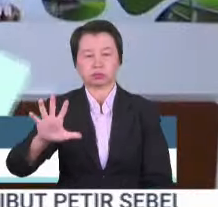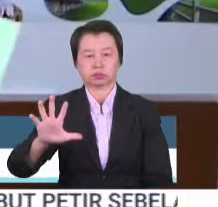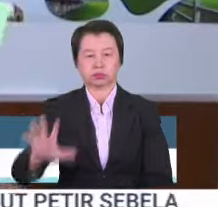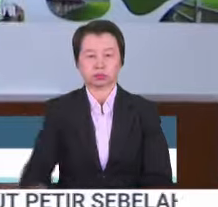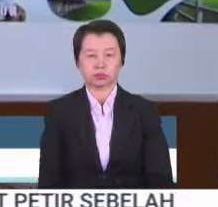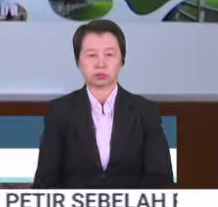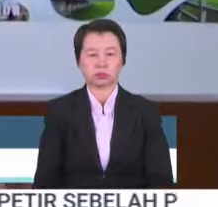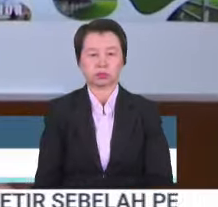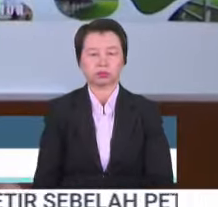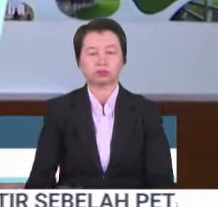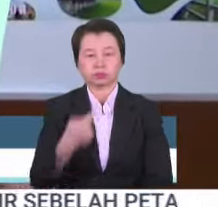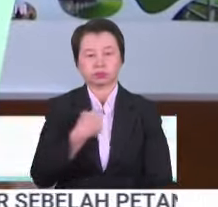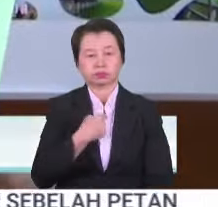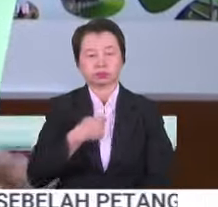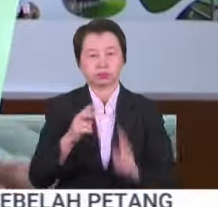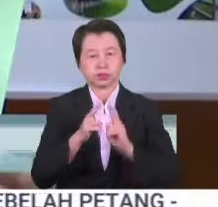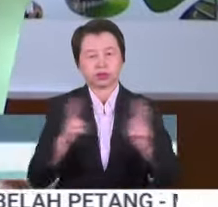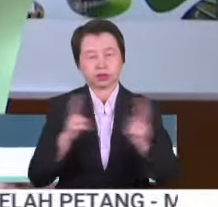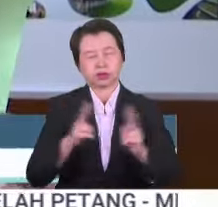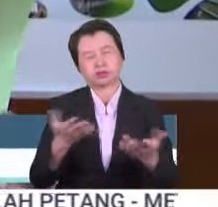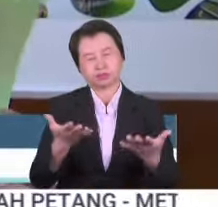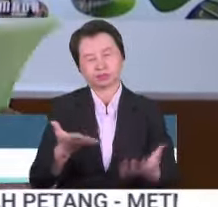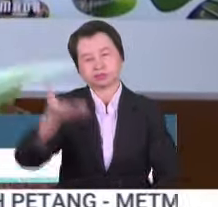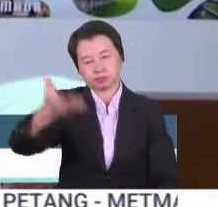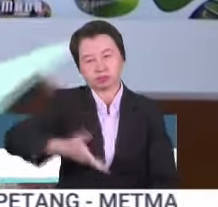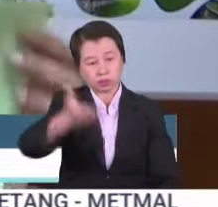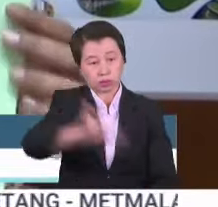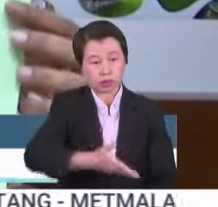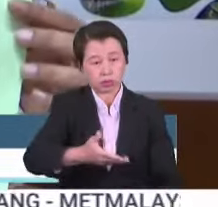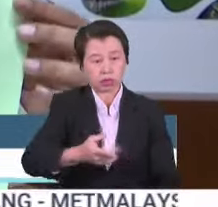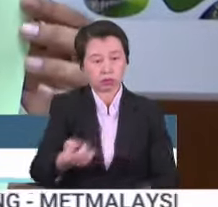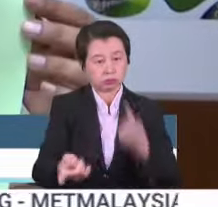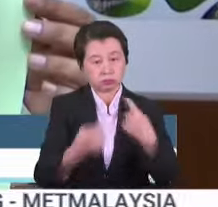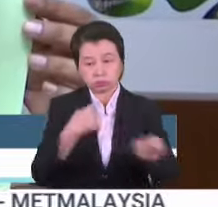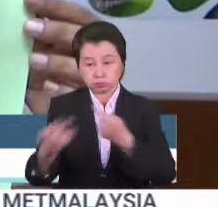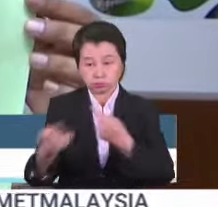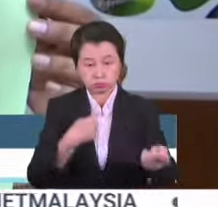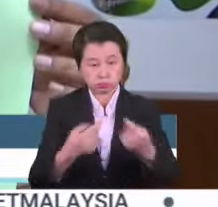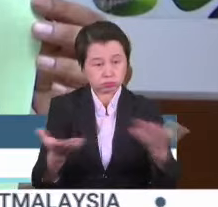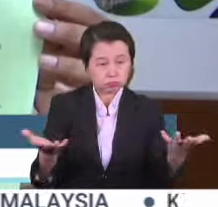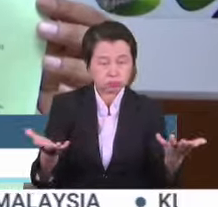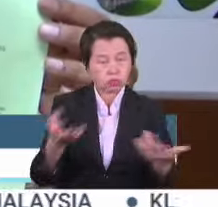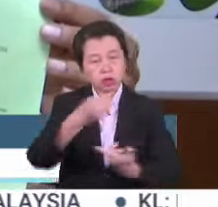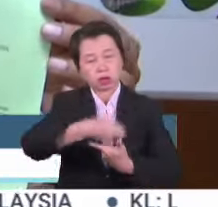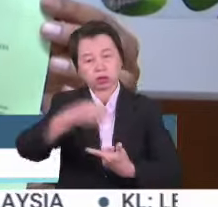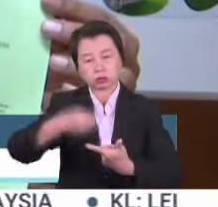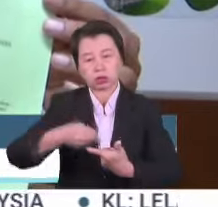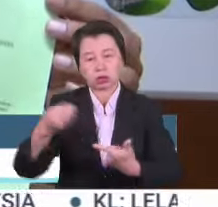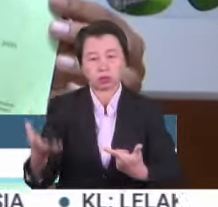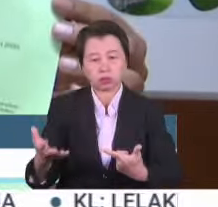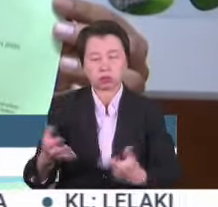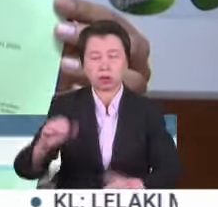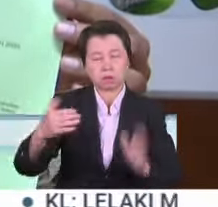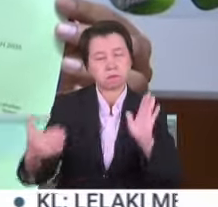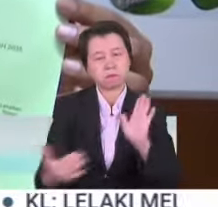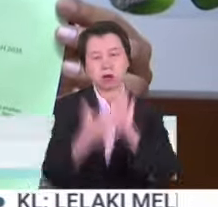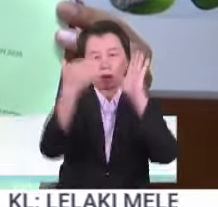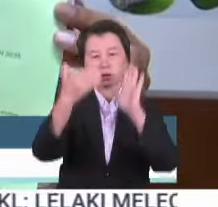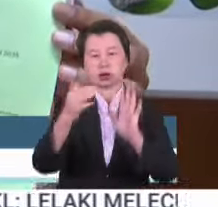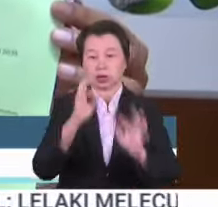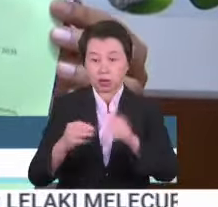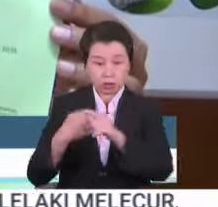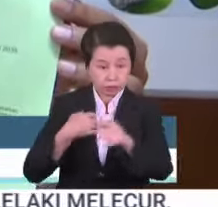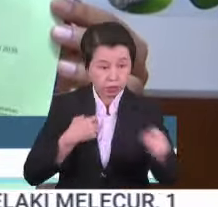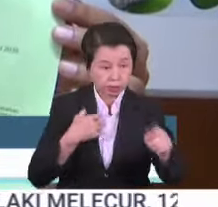2035 sangat-sangat mengalu-alukan sebarang maklum balas mahupun bantahan jika